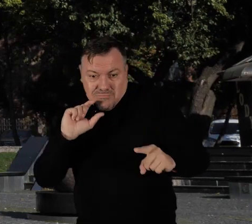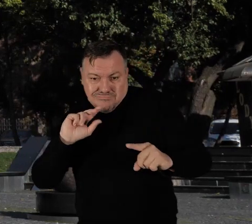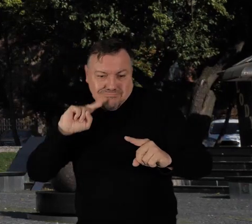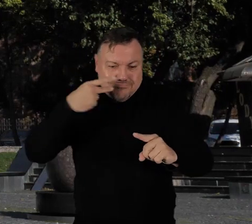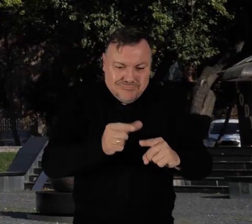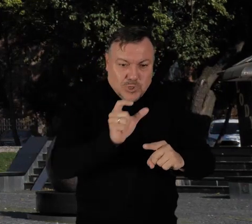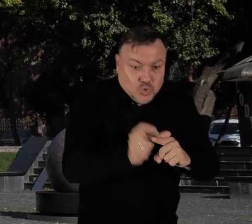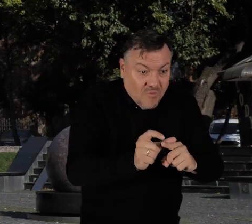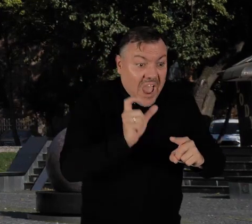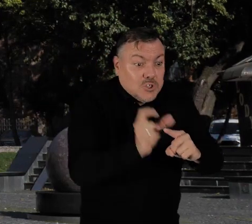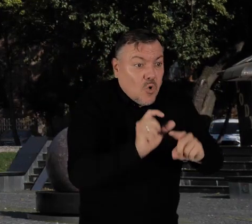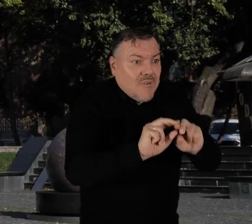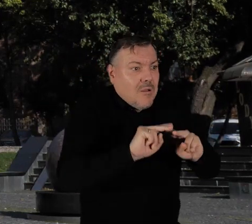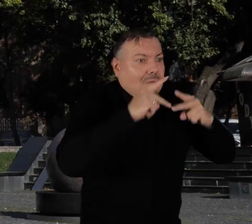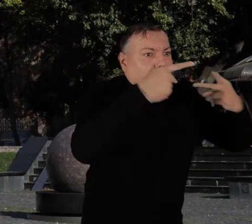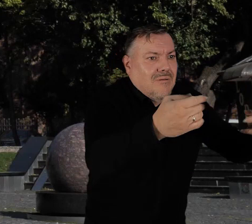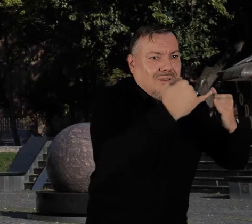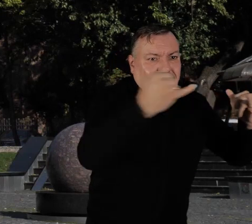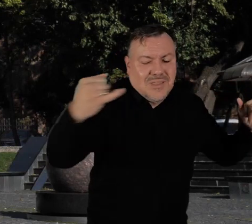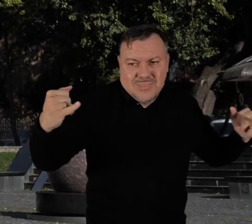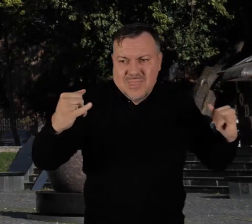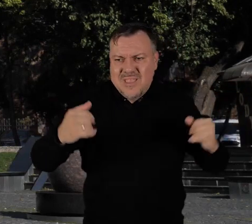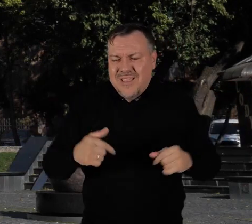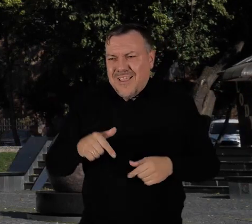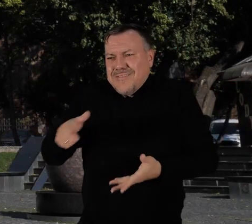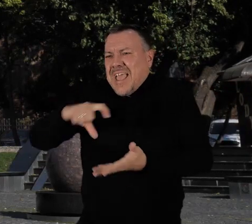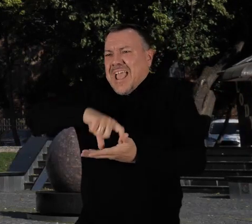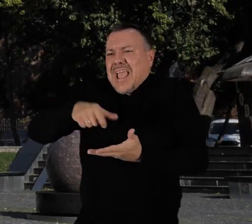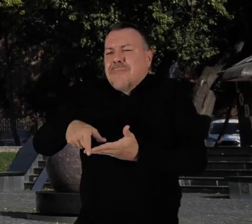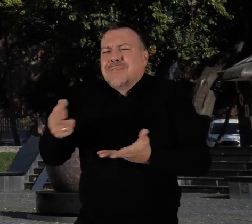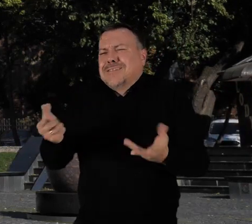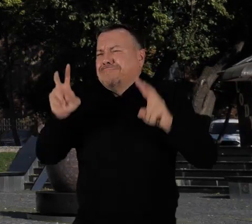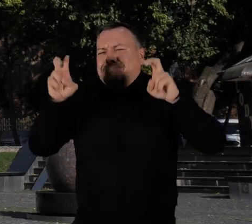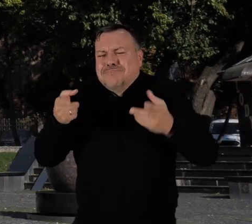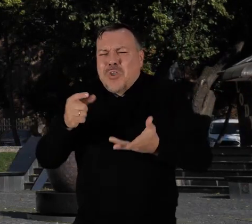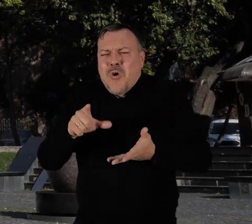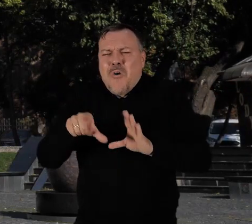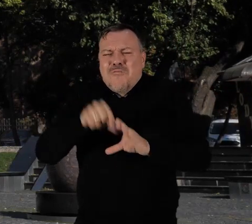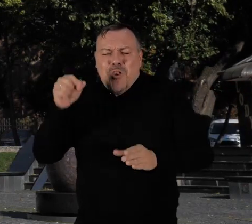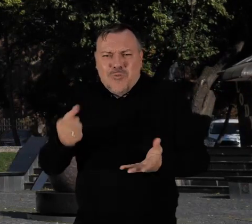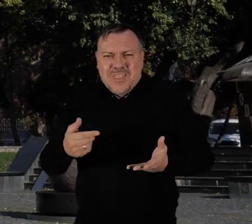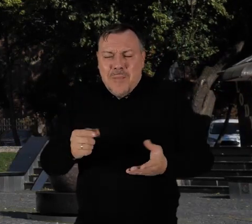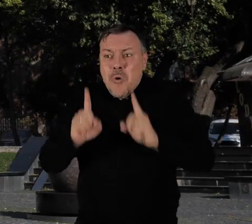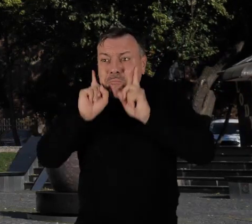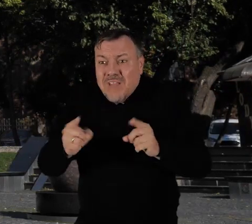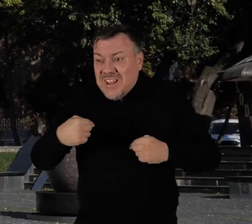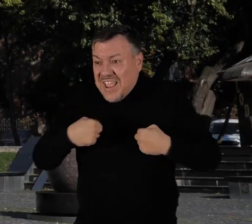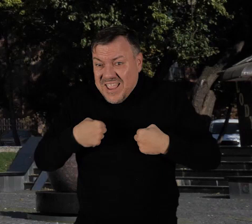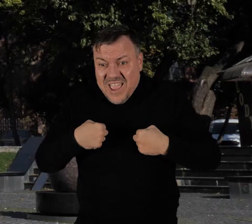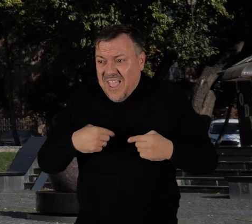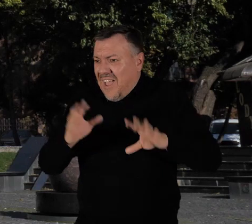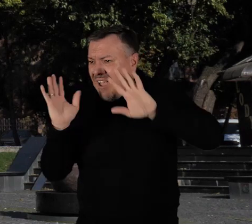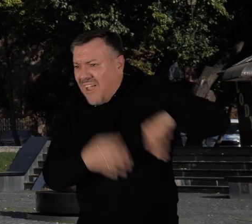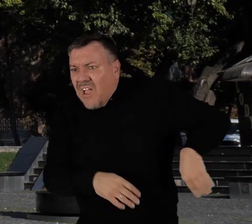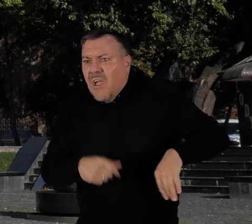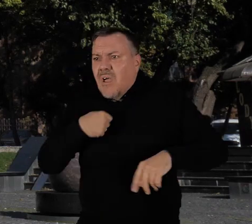mogły przemówić do innych. Zresztą zacisze własnego gabinetu jest raczej wyjątkiem niż regułą. Wkrótce trzeba je